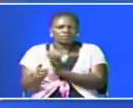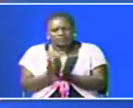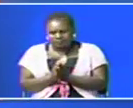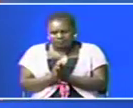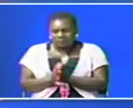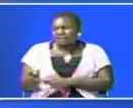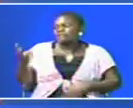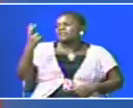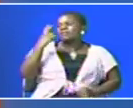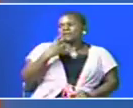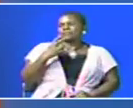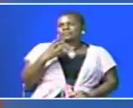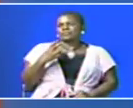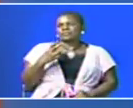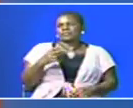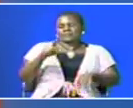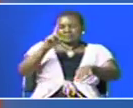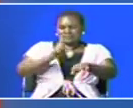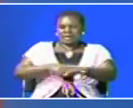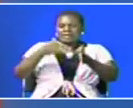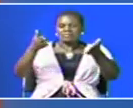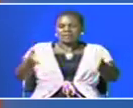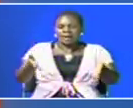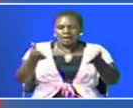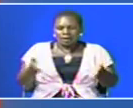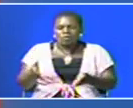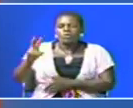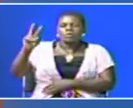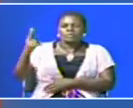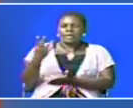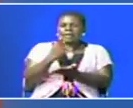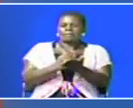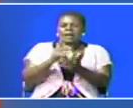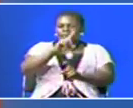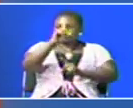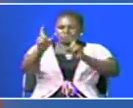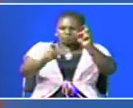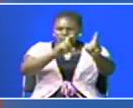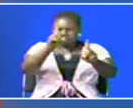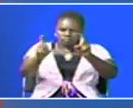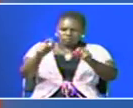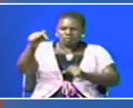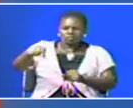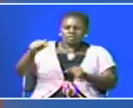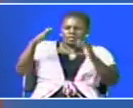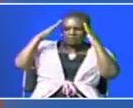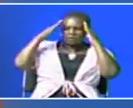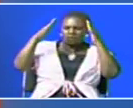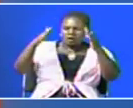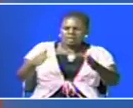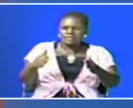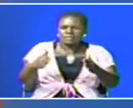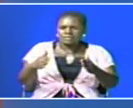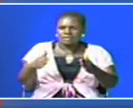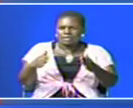Naam, basi mtazamaji, muda ulikuwa umesubiri umefika. Hivi sasa tunaingia katika mdahalo wetu Nususi ya Jinsia. Leo tukiangazia mchakato